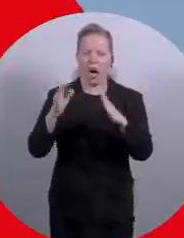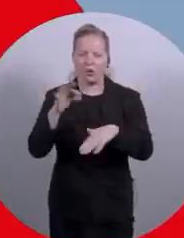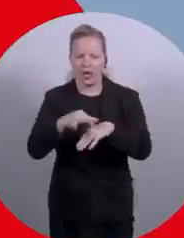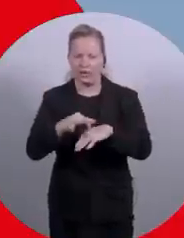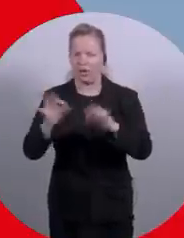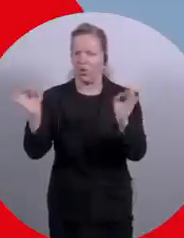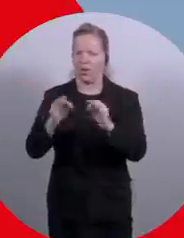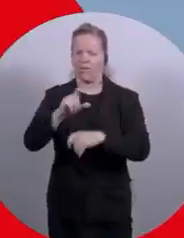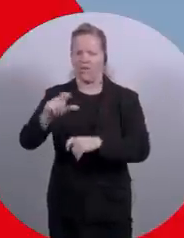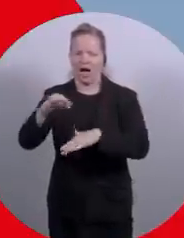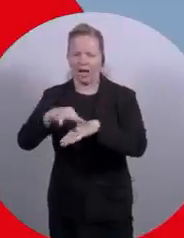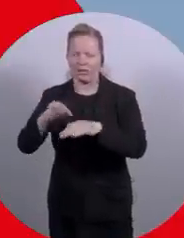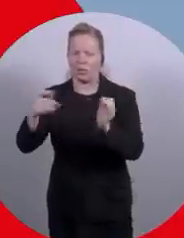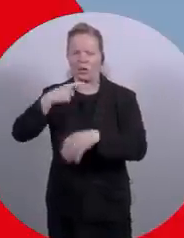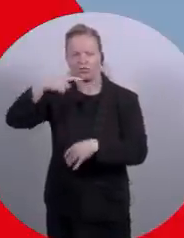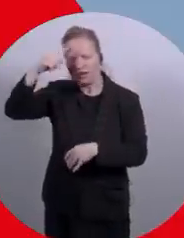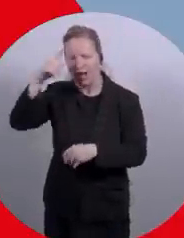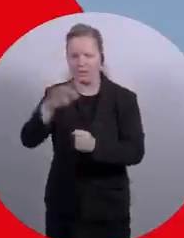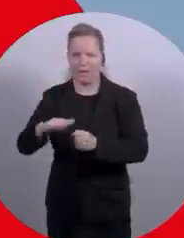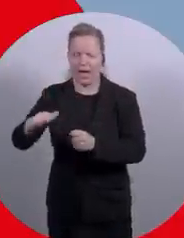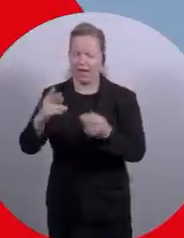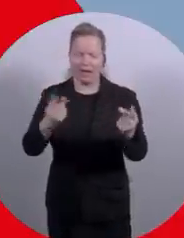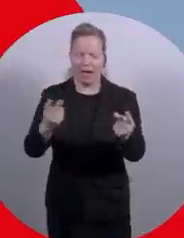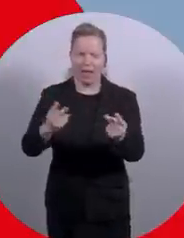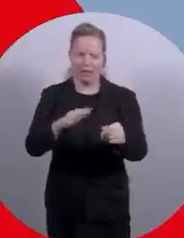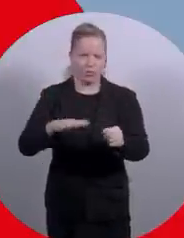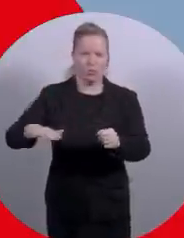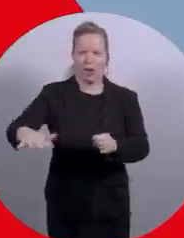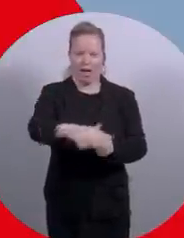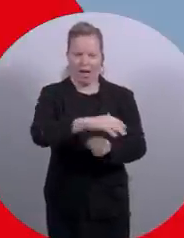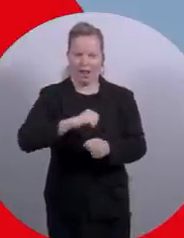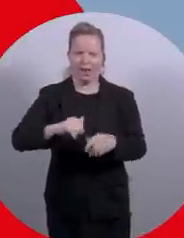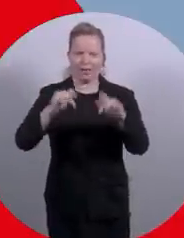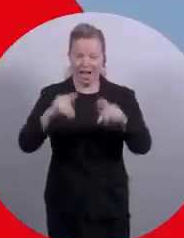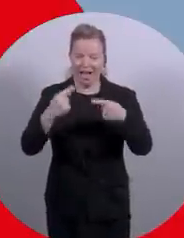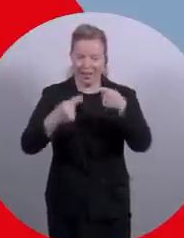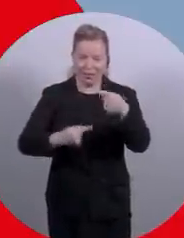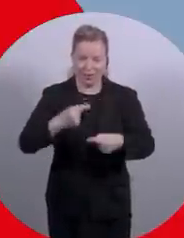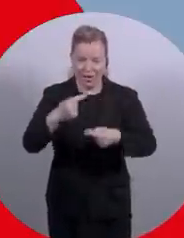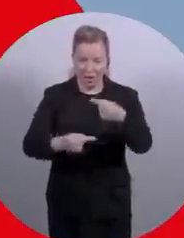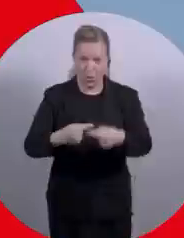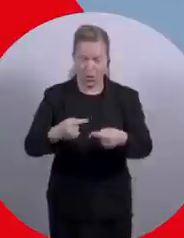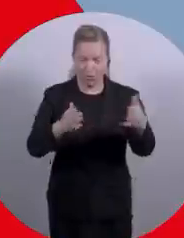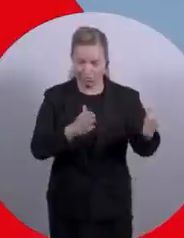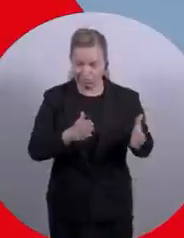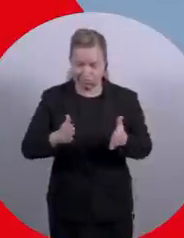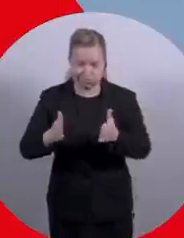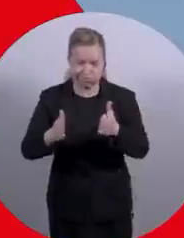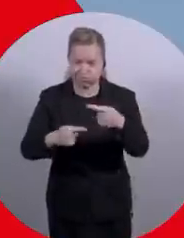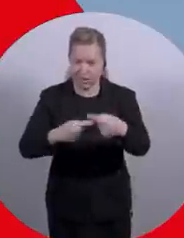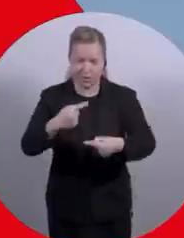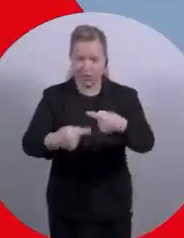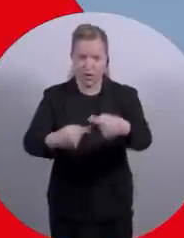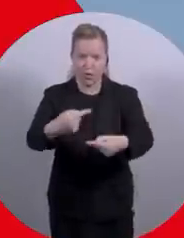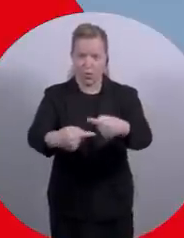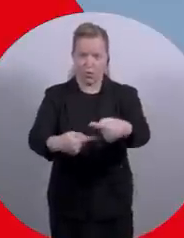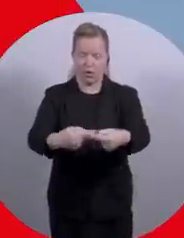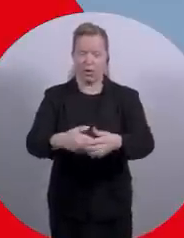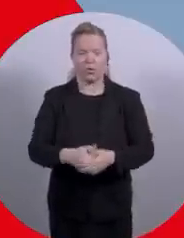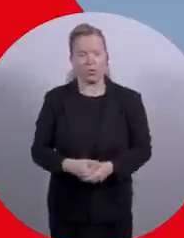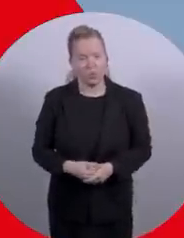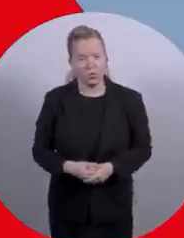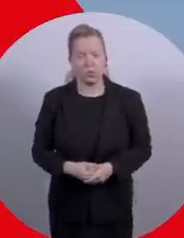Fachärzte Bereich sei es im Spitalsbereich das ist eine Entwicklung die wir genommen haben das sind wir